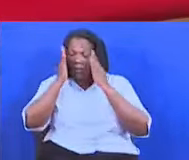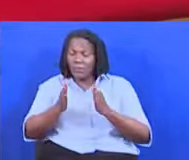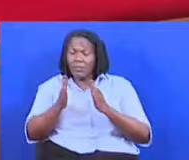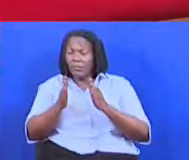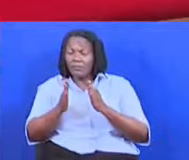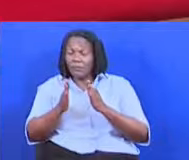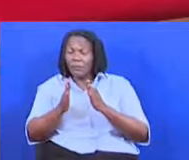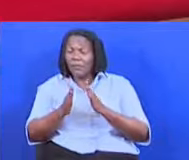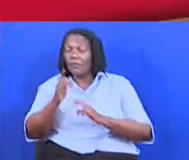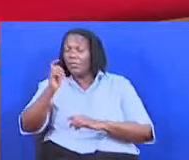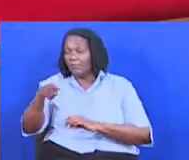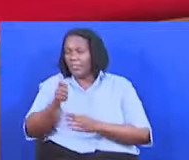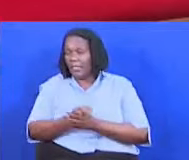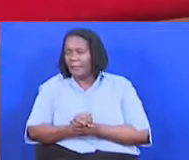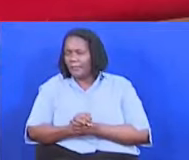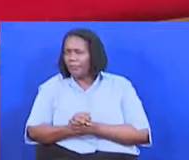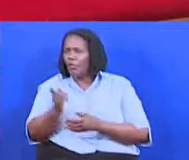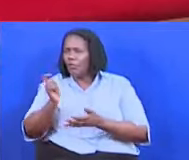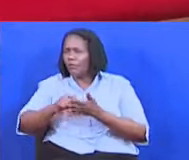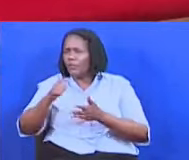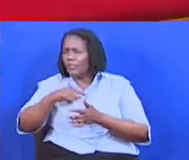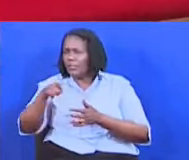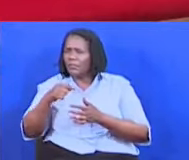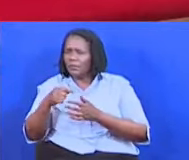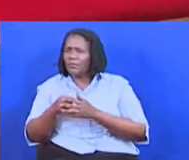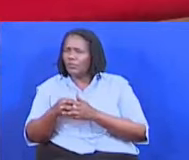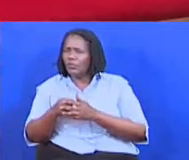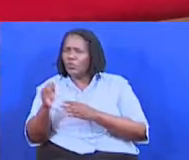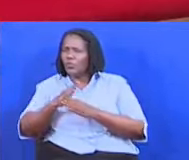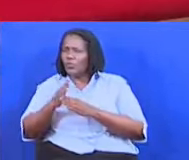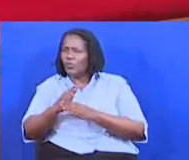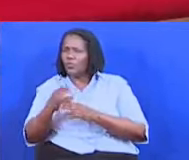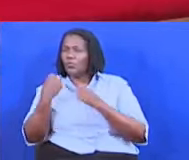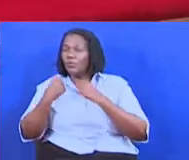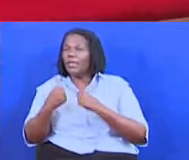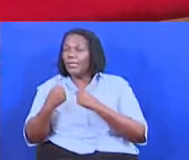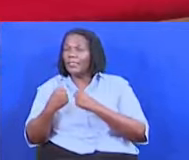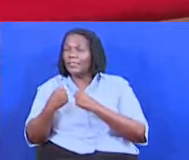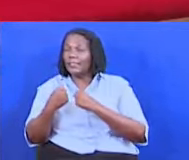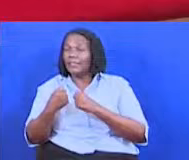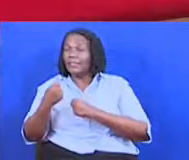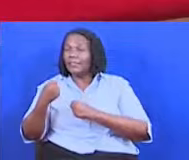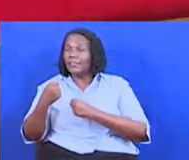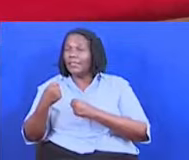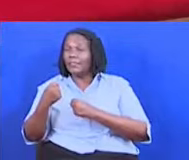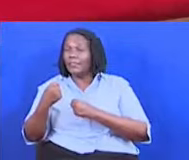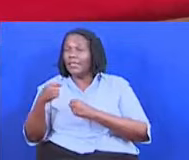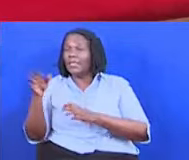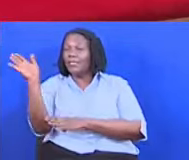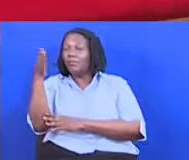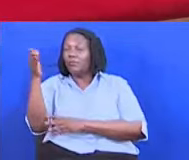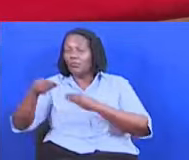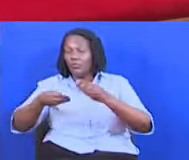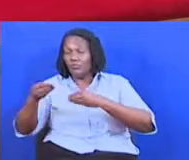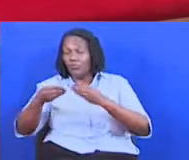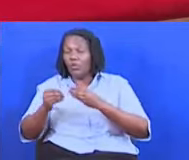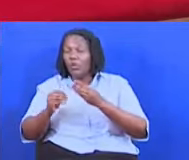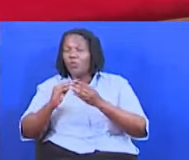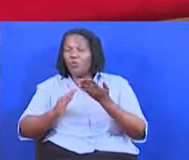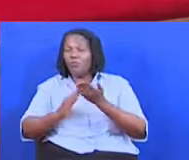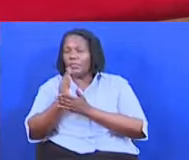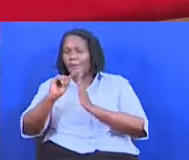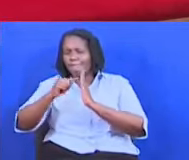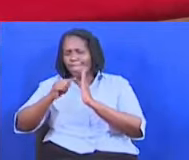kuimarisha diplomasia ya uchumi kwa kutumia hadidu za rejea zinazofanana. Katika kufanikisha utekelezaji wake, wizara